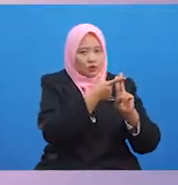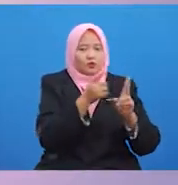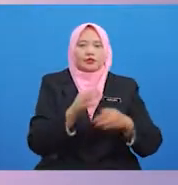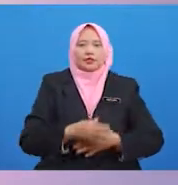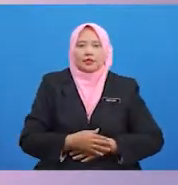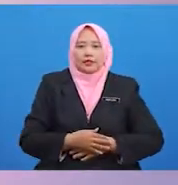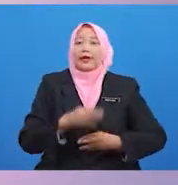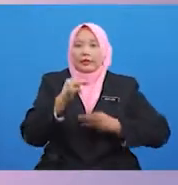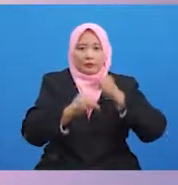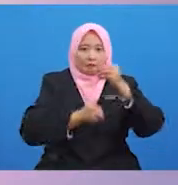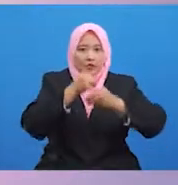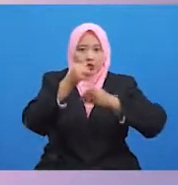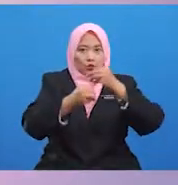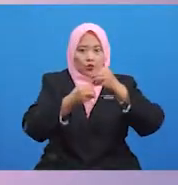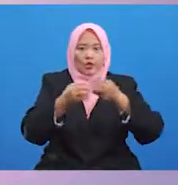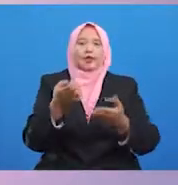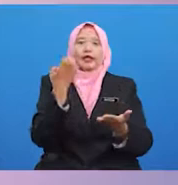kemajuan ekonomi negara.